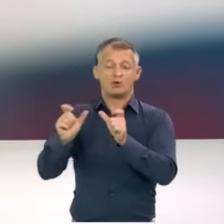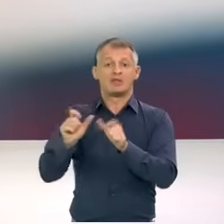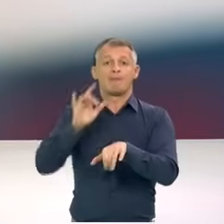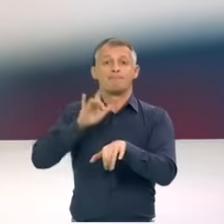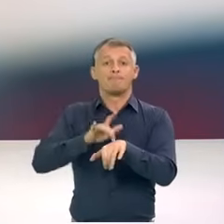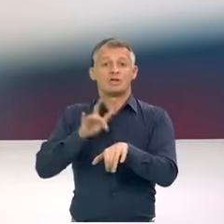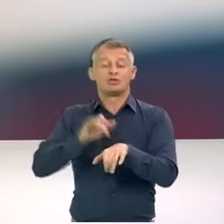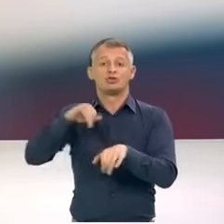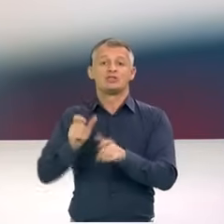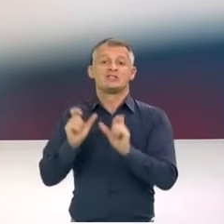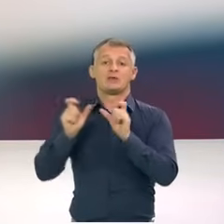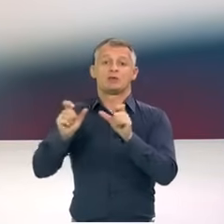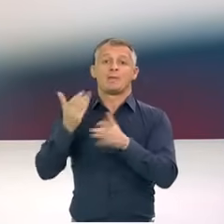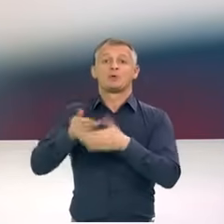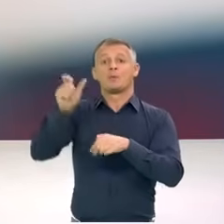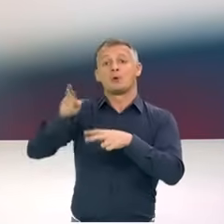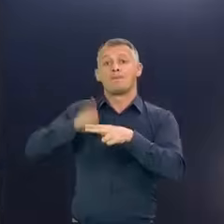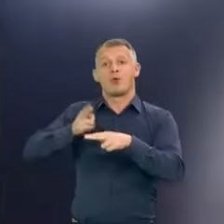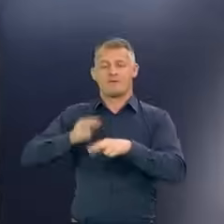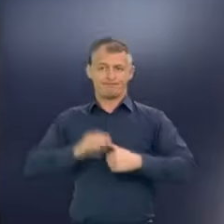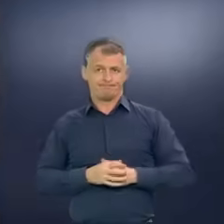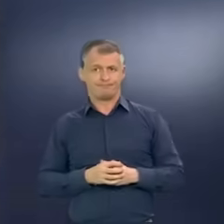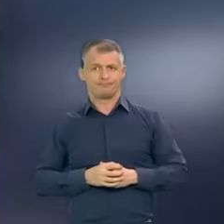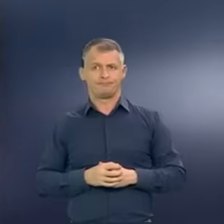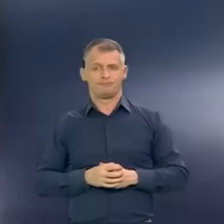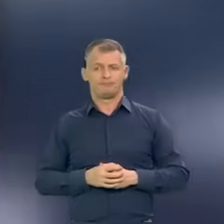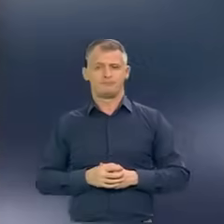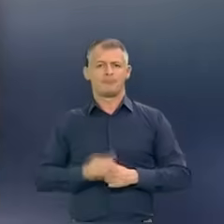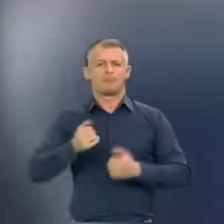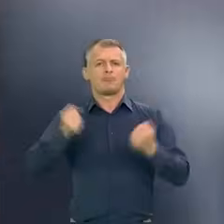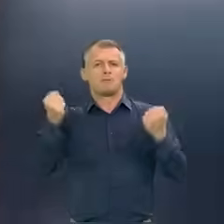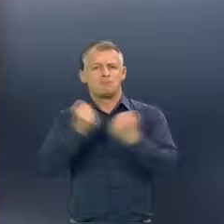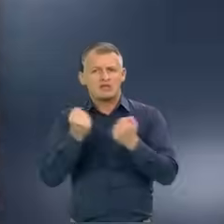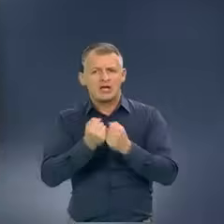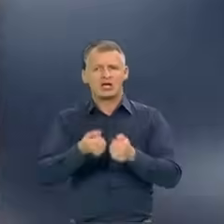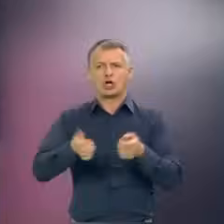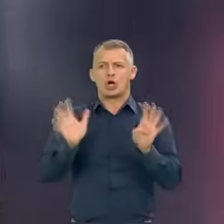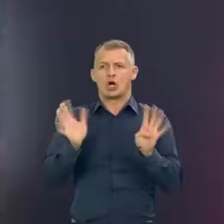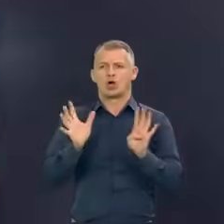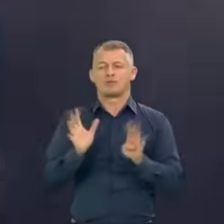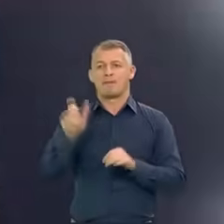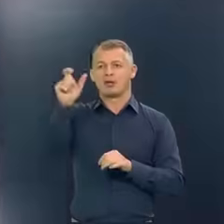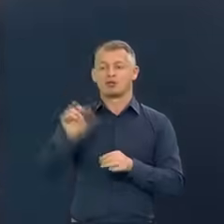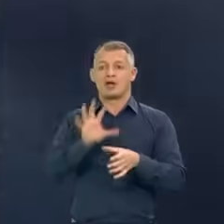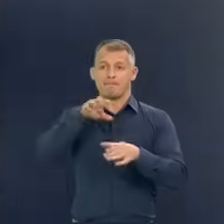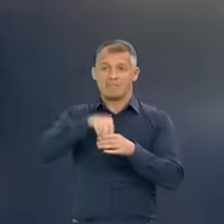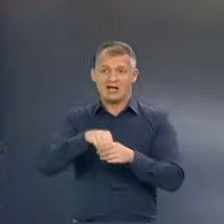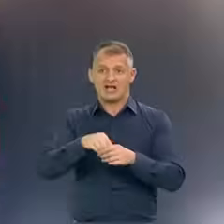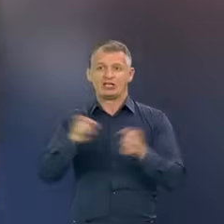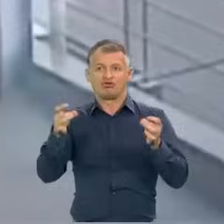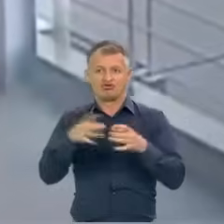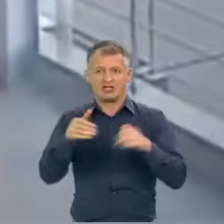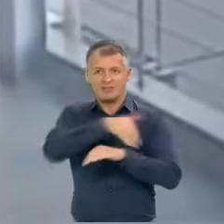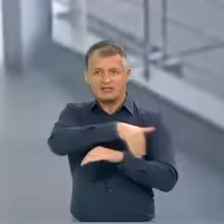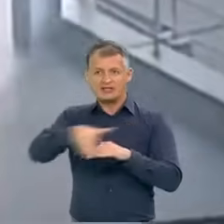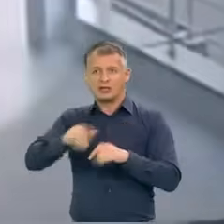Medicilor și a pacienților în total Nu mai puțin de 19 persoane s au bătut în stradă iar apoi au luat cu